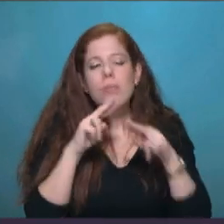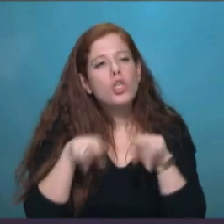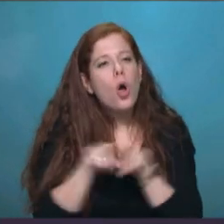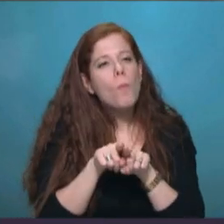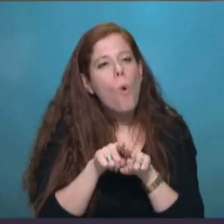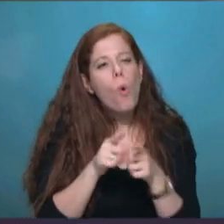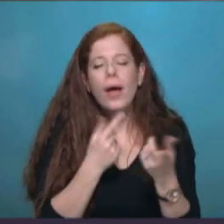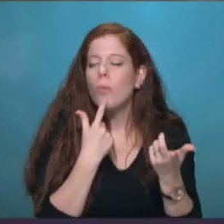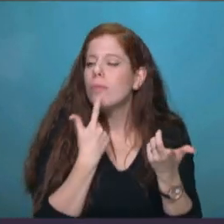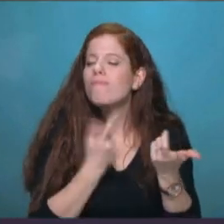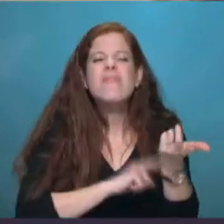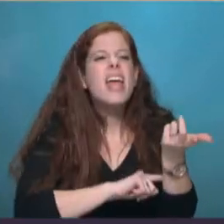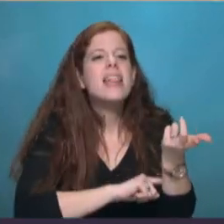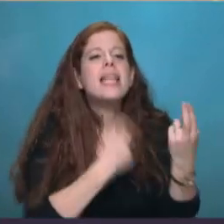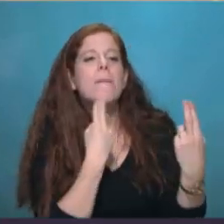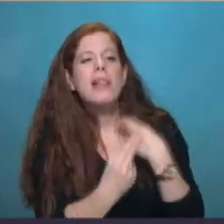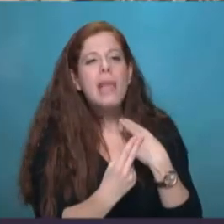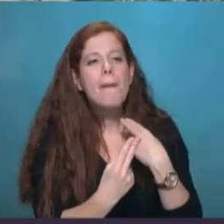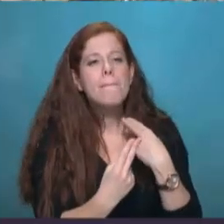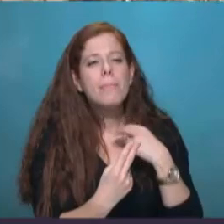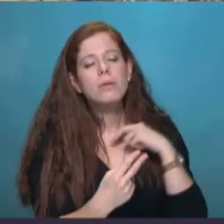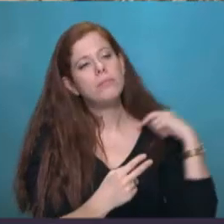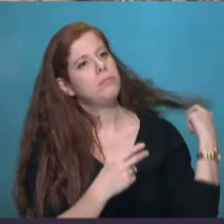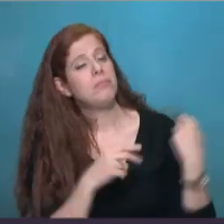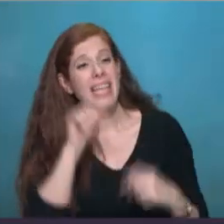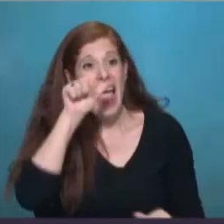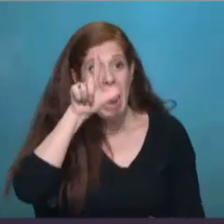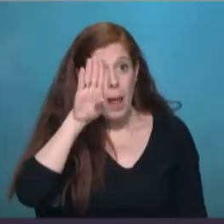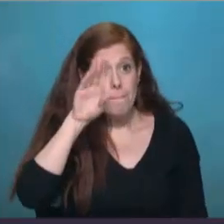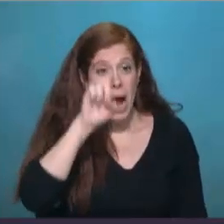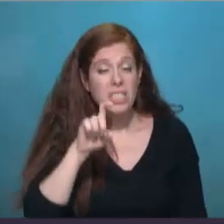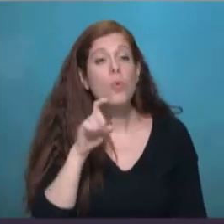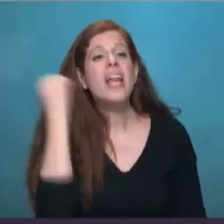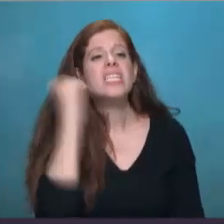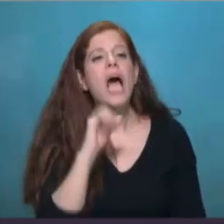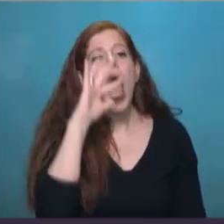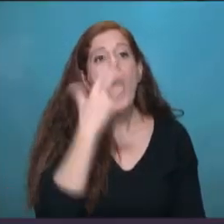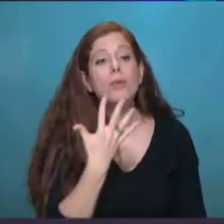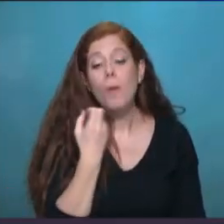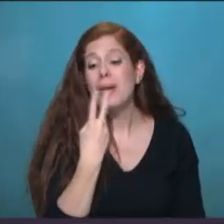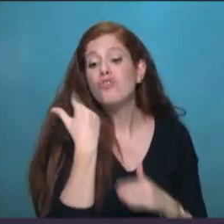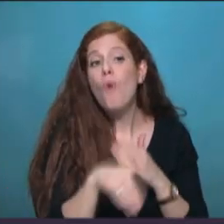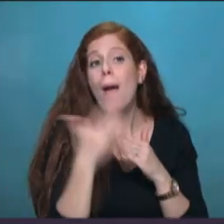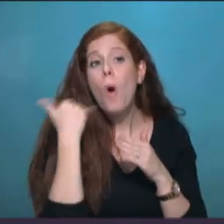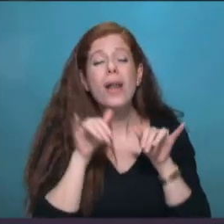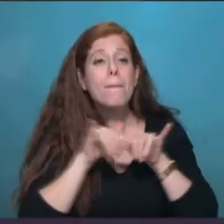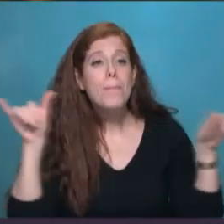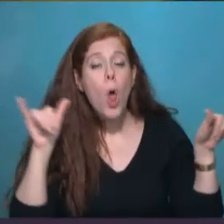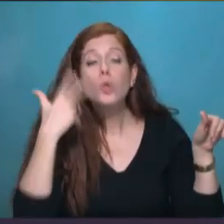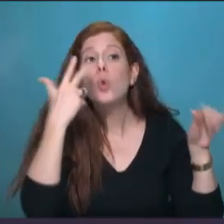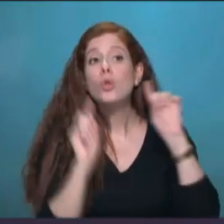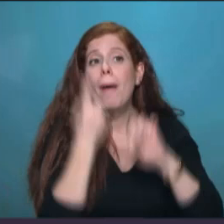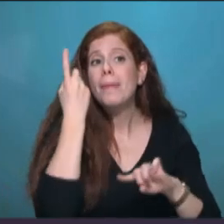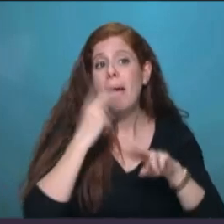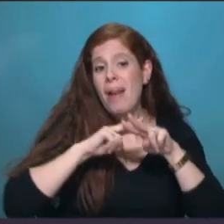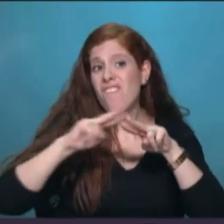אומרים, נקמת דם. אלבז הוא הנרצח החמישי בלוד בחודשיים האחרונים. שלושה מהמקרים התרחשו לפני חודשיים